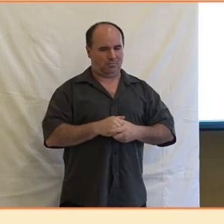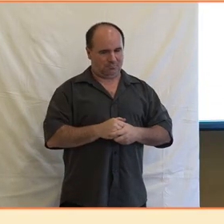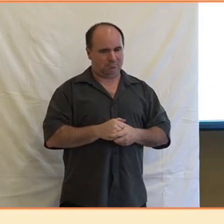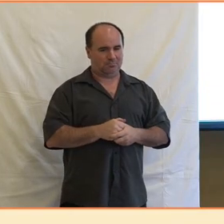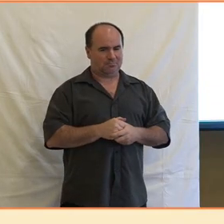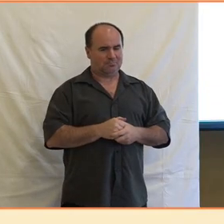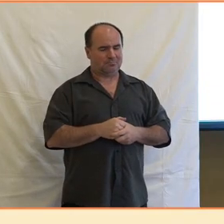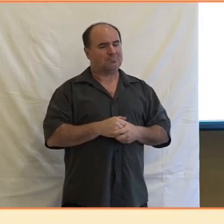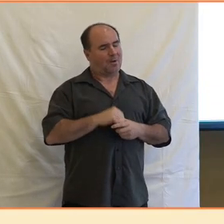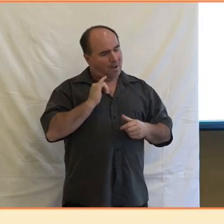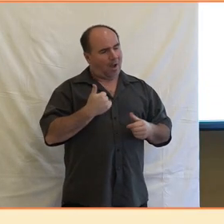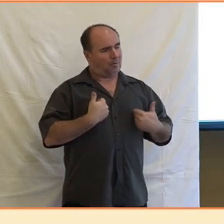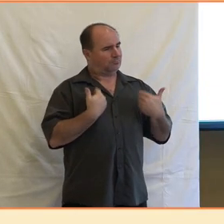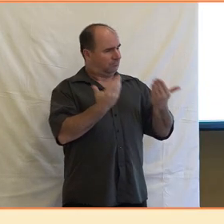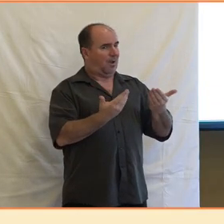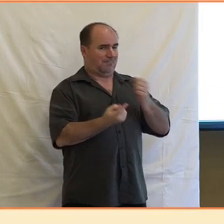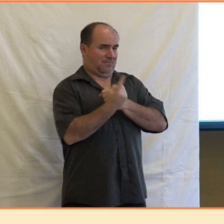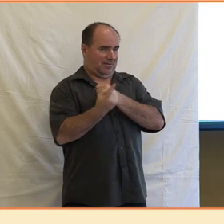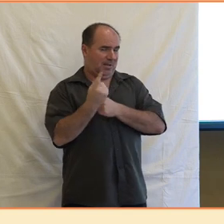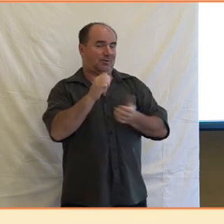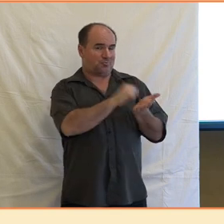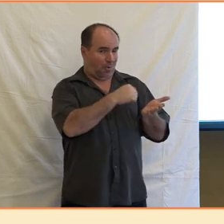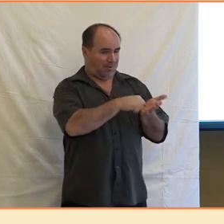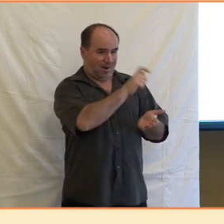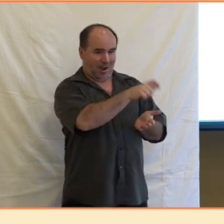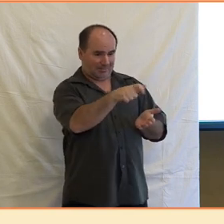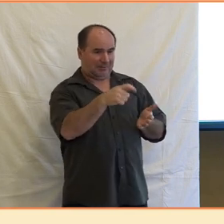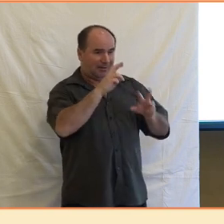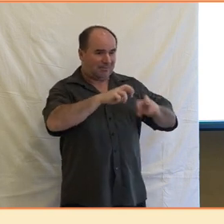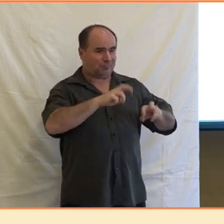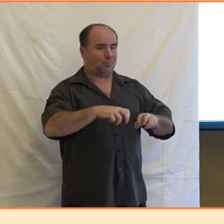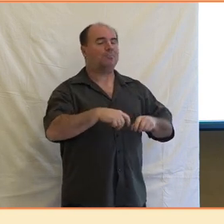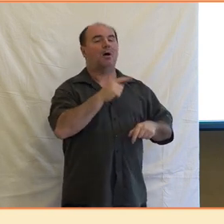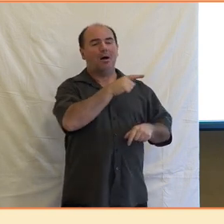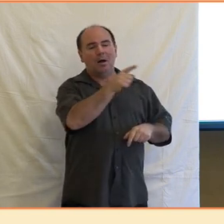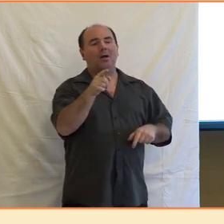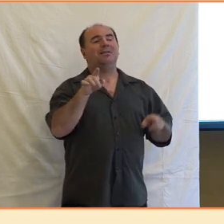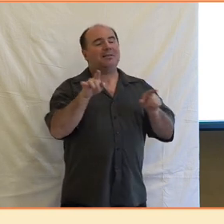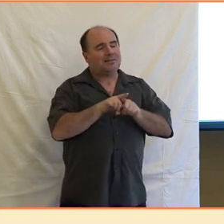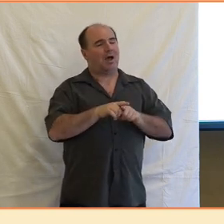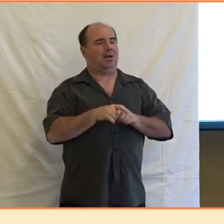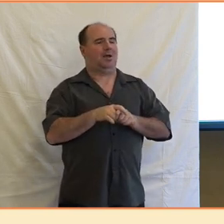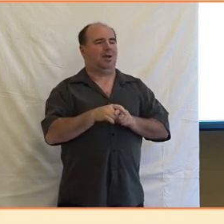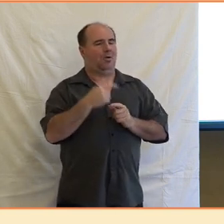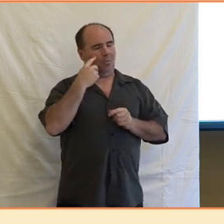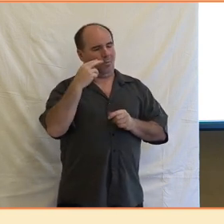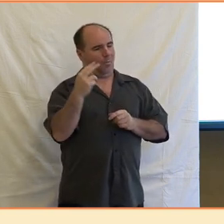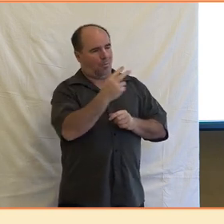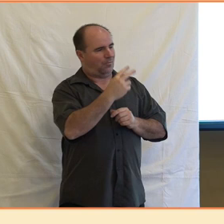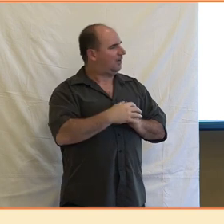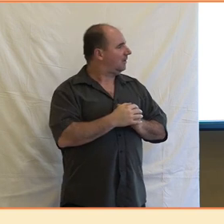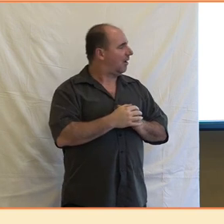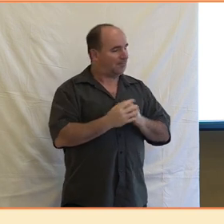těch výsledcích toho novinářského výzkumu, ale uvidíte i nějaké citace třeba z těch našich